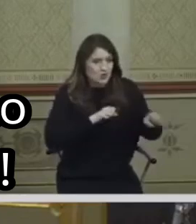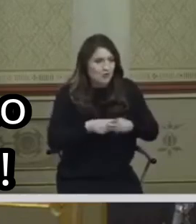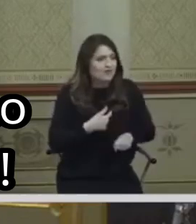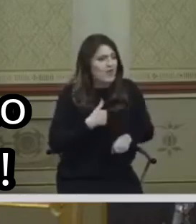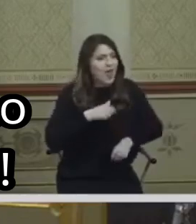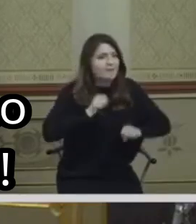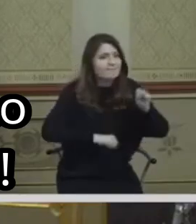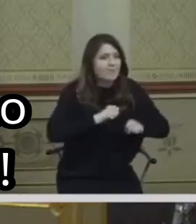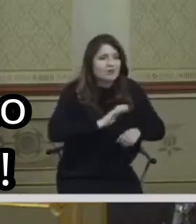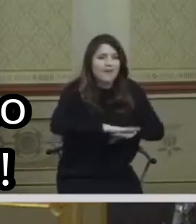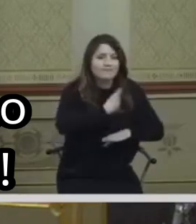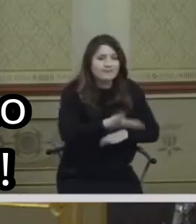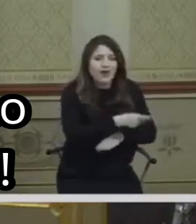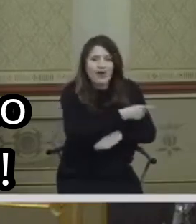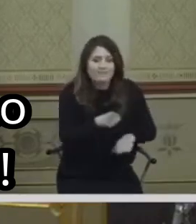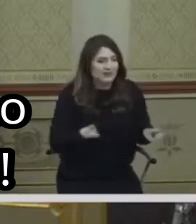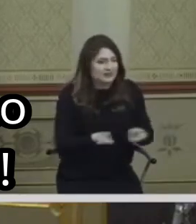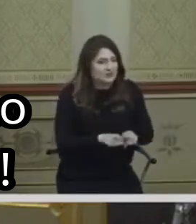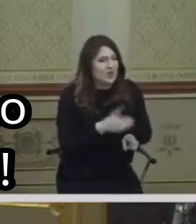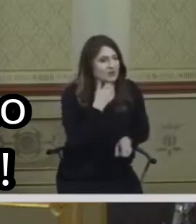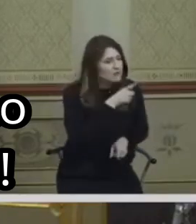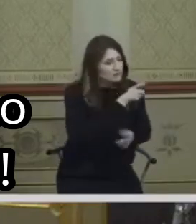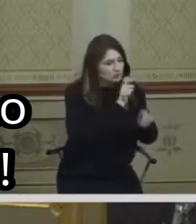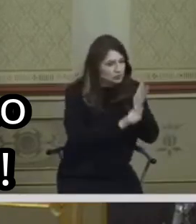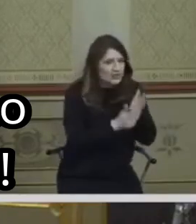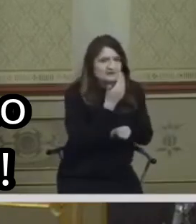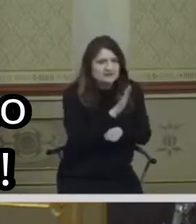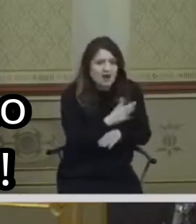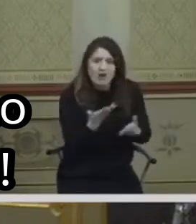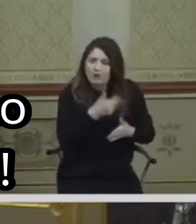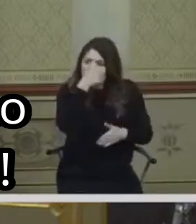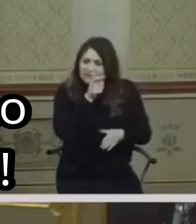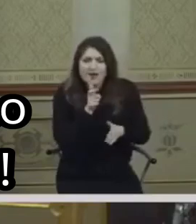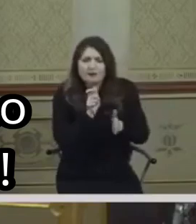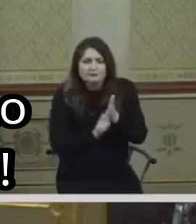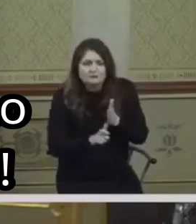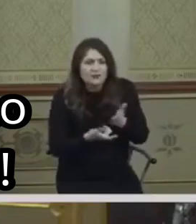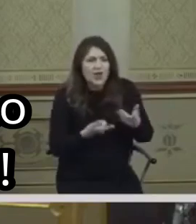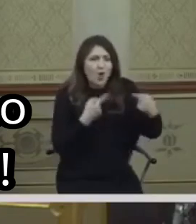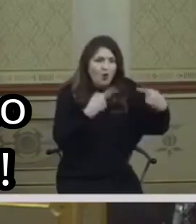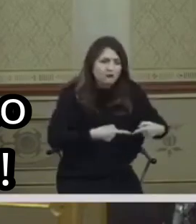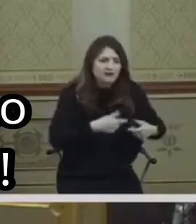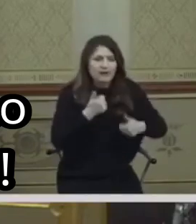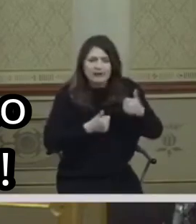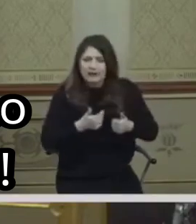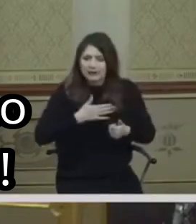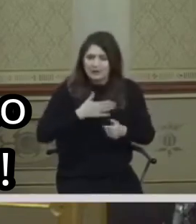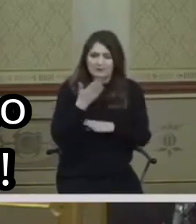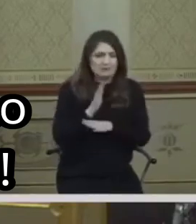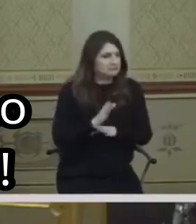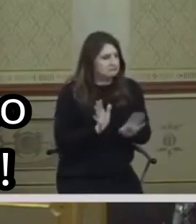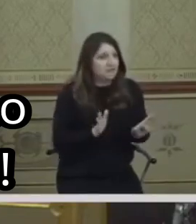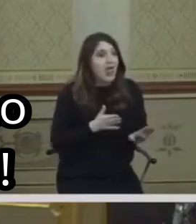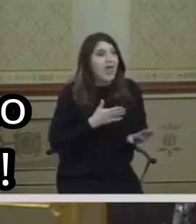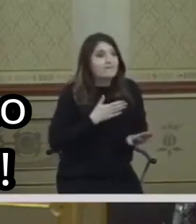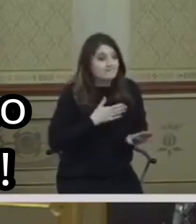organizirao programiranje s kuna na euro, pa tako redarstvo nije moglo ni službeno raditi gotovo 2 mjeseca, što je